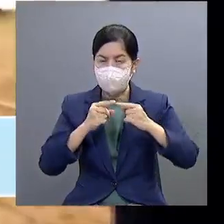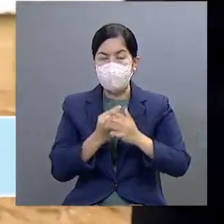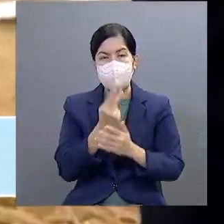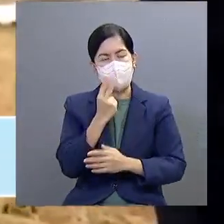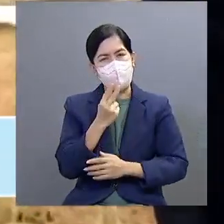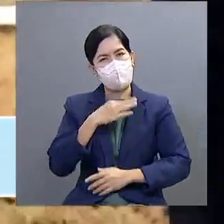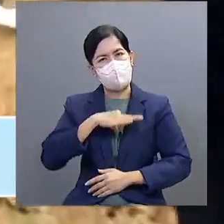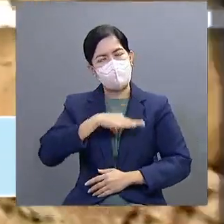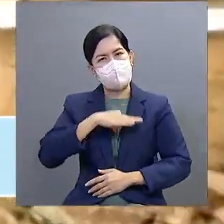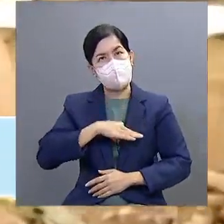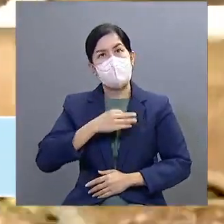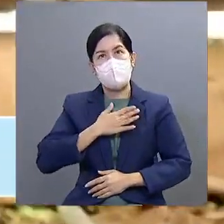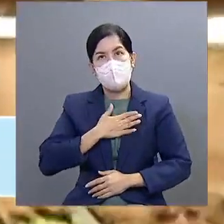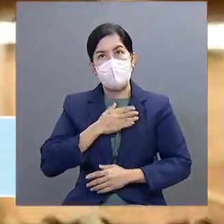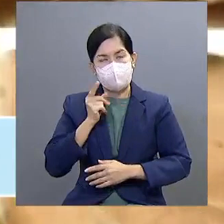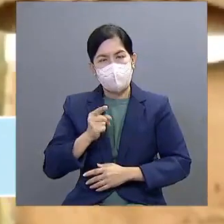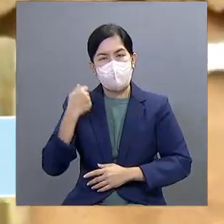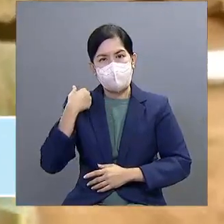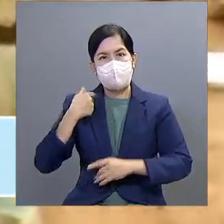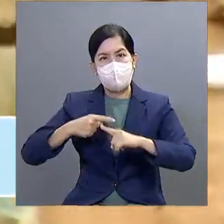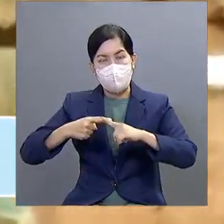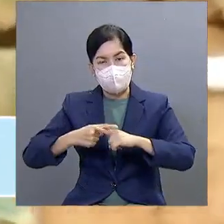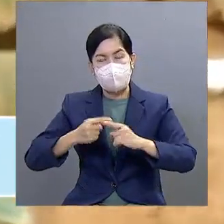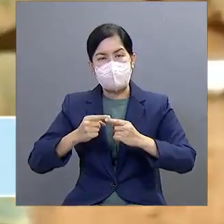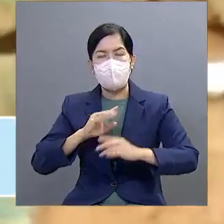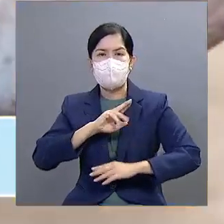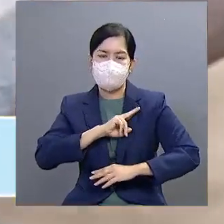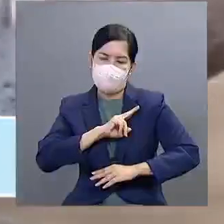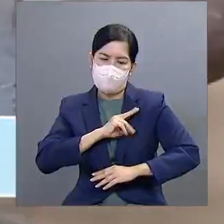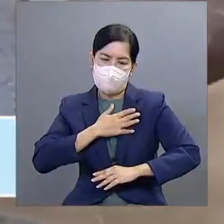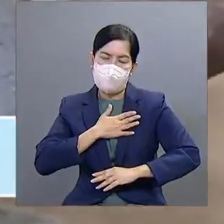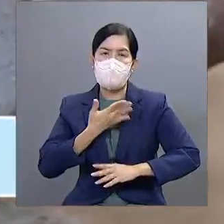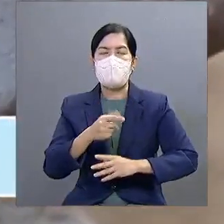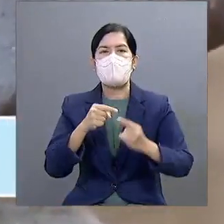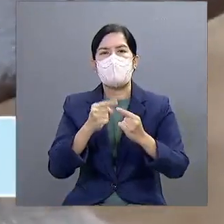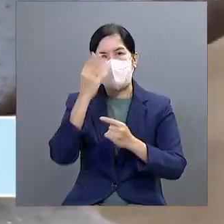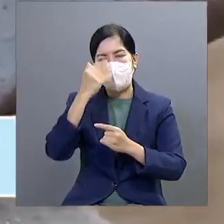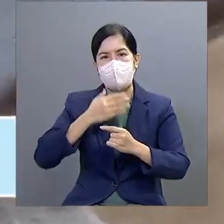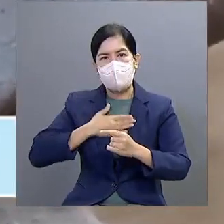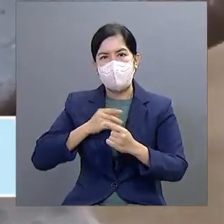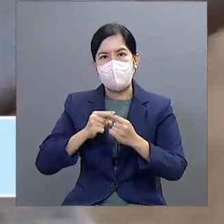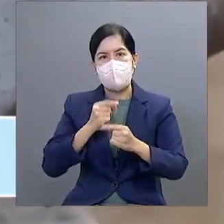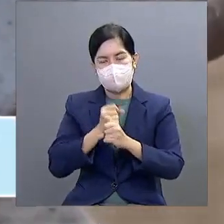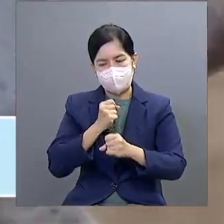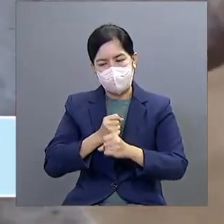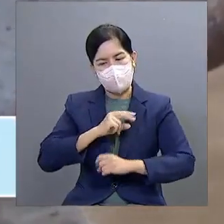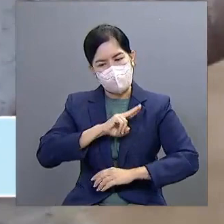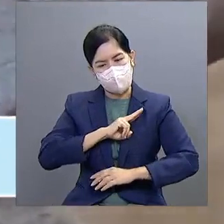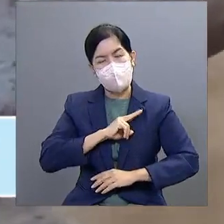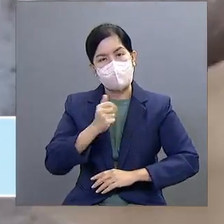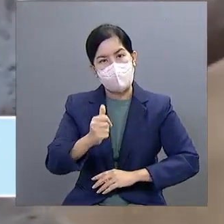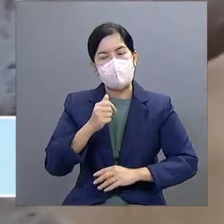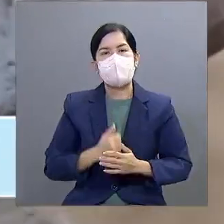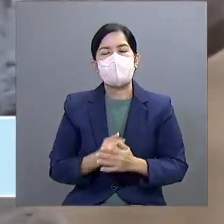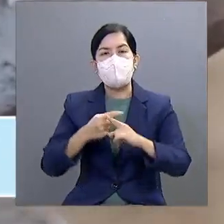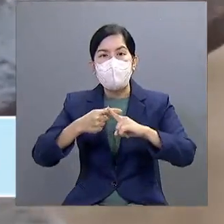เราควรจะมีมีดคู่ใจเอาไว้ใช้ในครัวดีกว่ามันจะได้ถนัดมือแล้วมันจะได้คมตลอดเวลาไงซึ่งมีดที่ดีเนี่ยคุณชวนเขาบอกว่